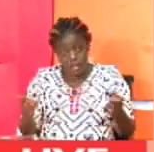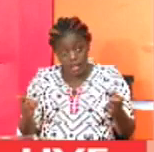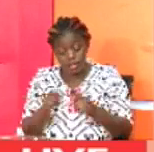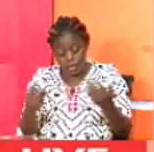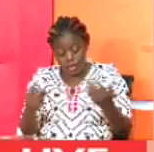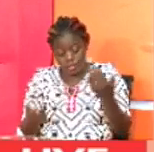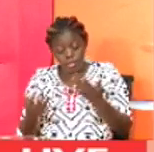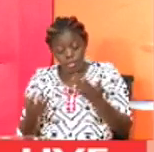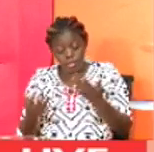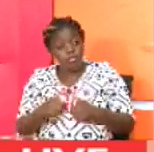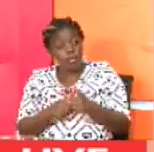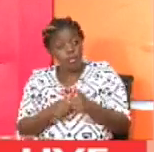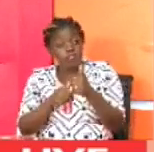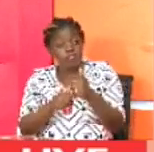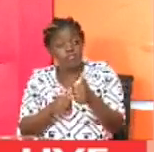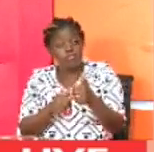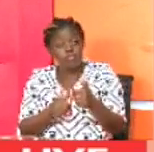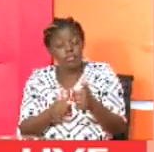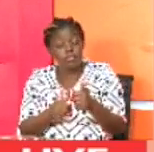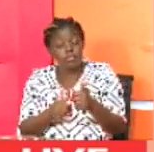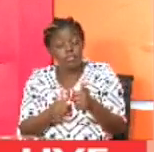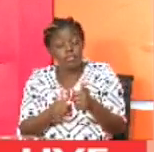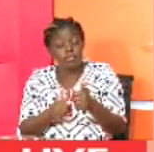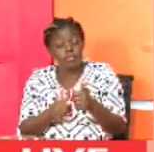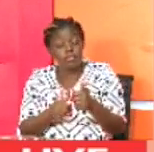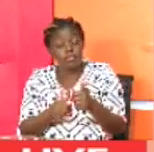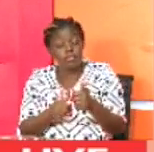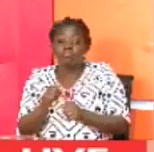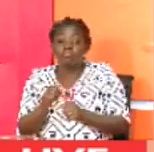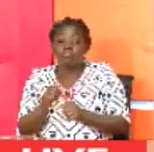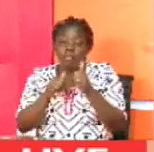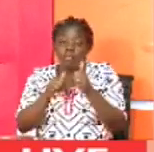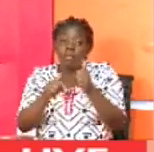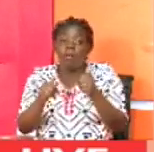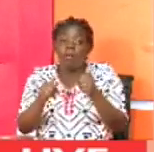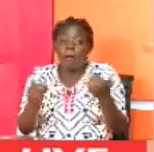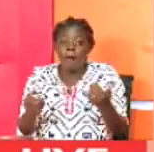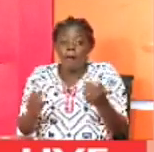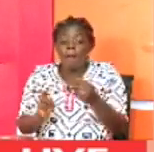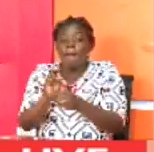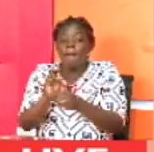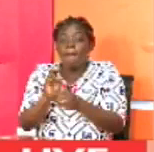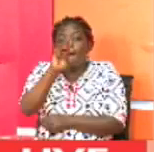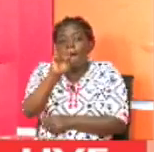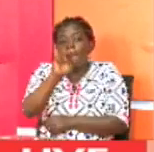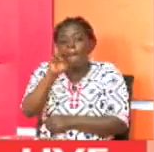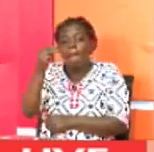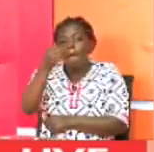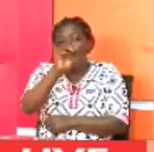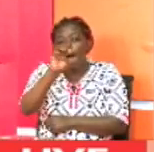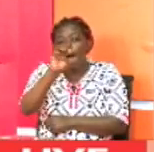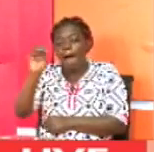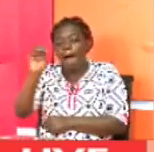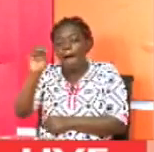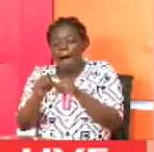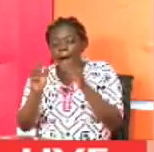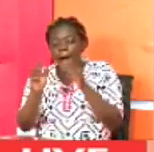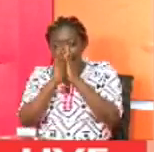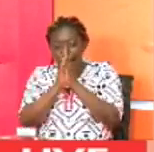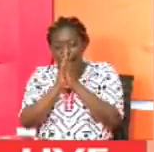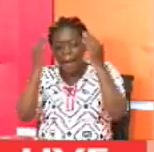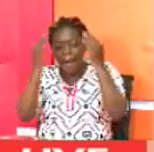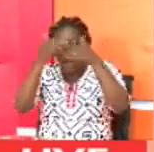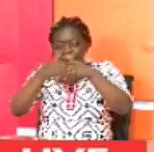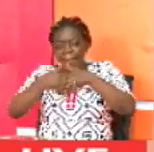okubeera nga tukigoberera nti bwe yamulagira tumugoberera nabbi muhammad sallallahu alaihi wasallam netusala eswala y'ekiro tusala eswala